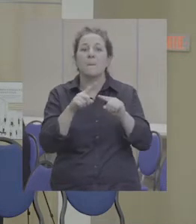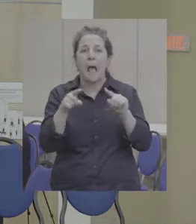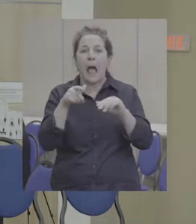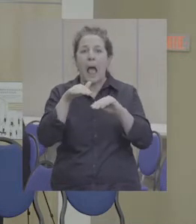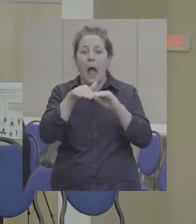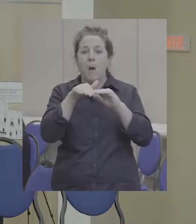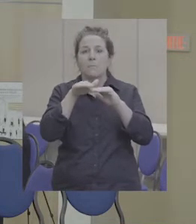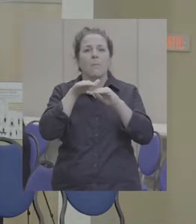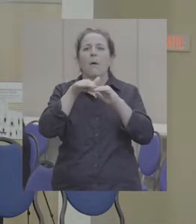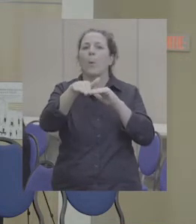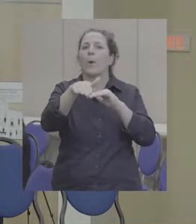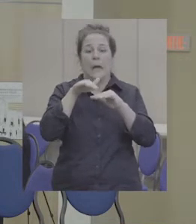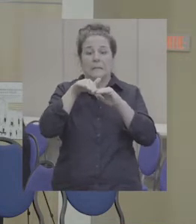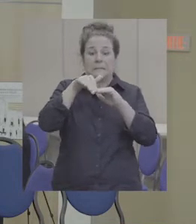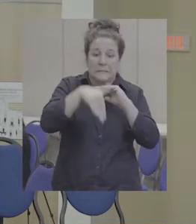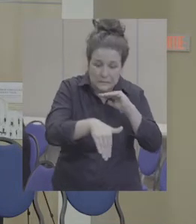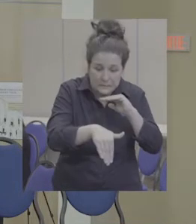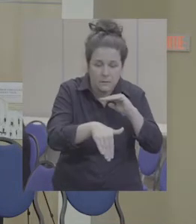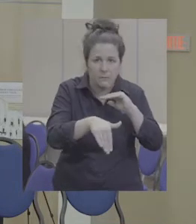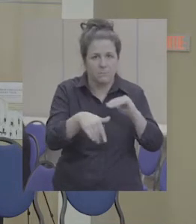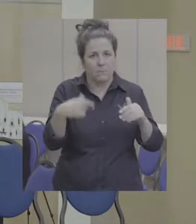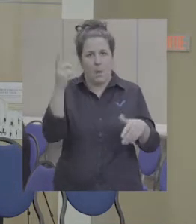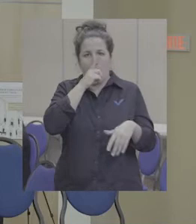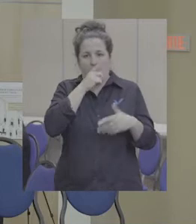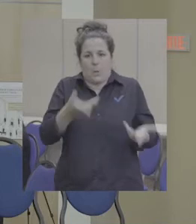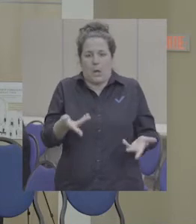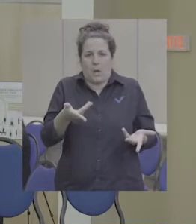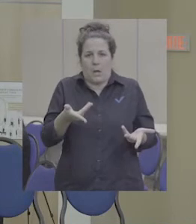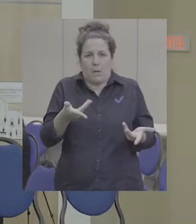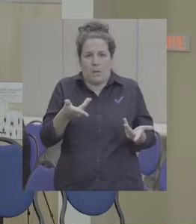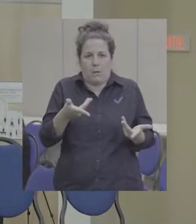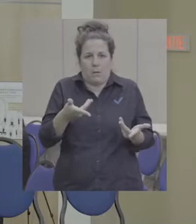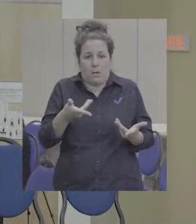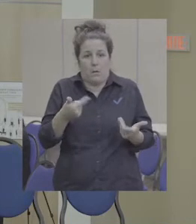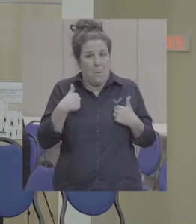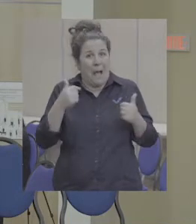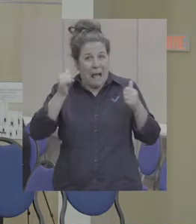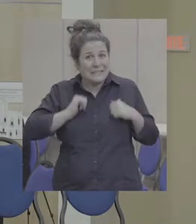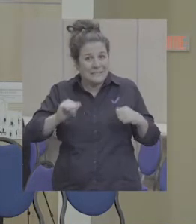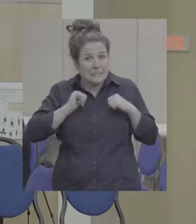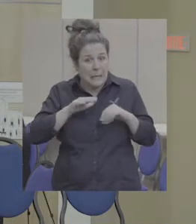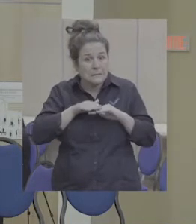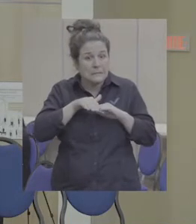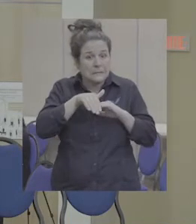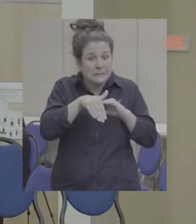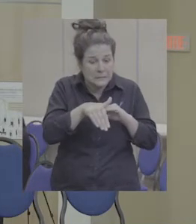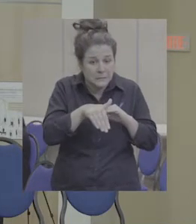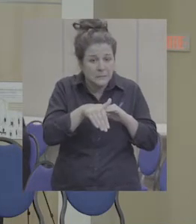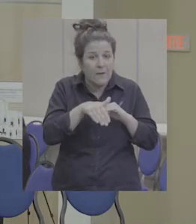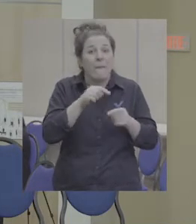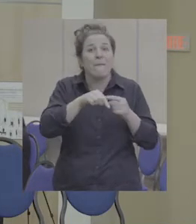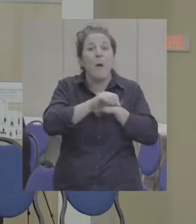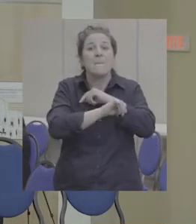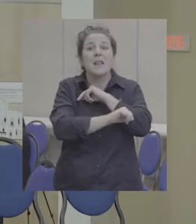tellement à pic que je ne peux presque pas les utiliser. J'ai essayé de les utiliser.